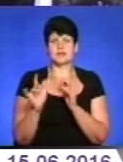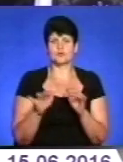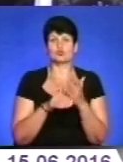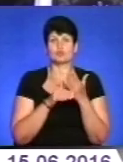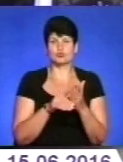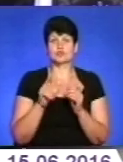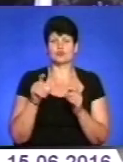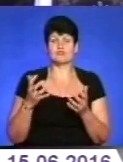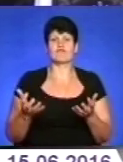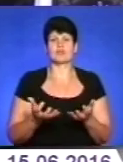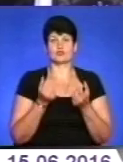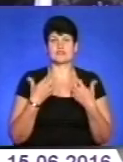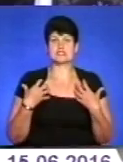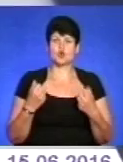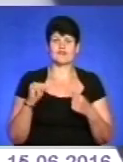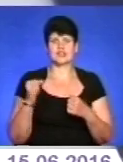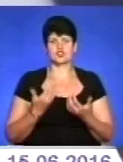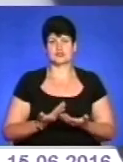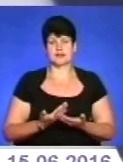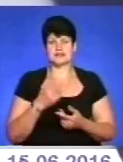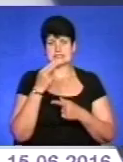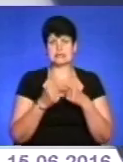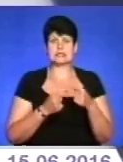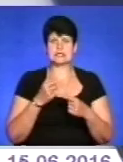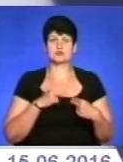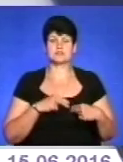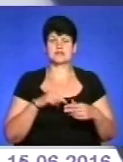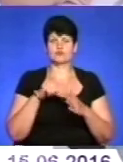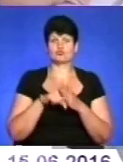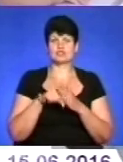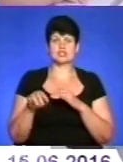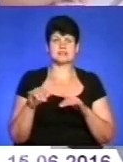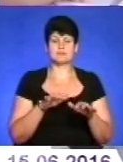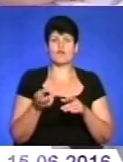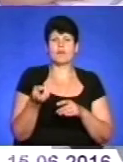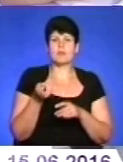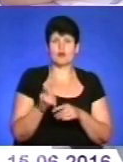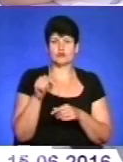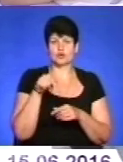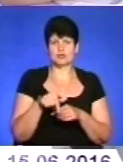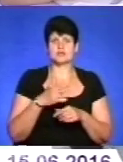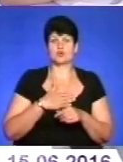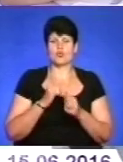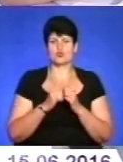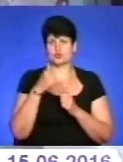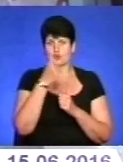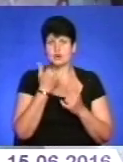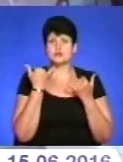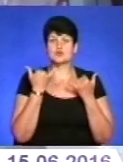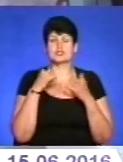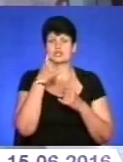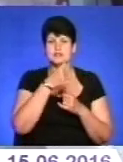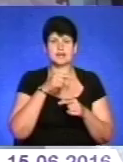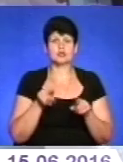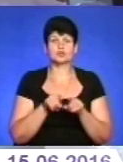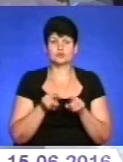допоможе людям врятувати здоров'я та життя. За традицією, працівники внутрішніх справ приходять до нас щороку, але сьогоднішній рік теж